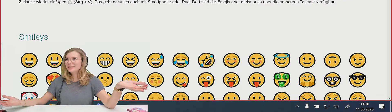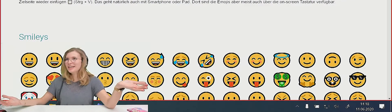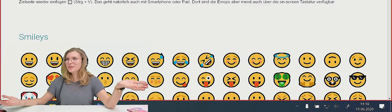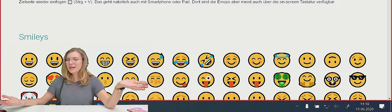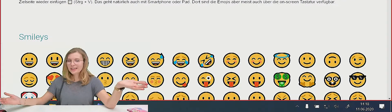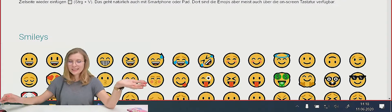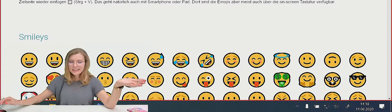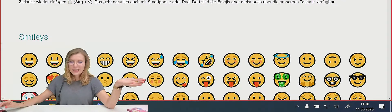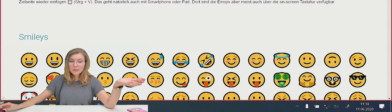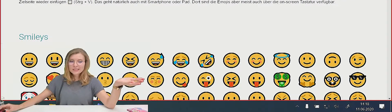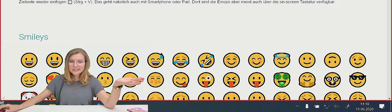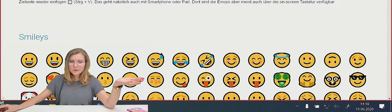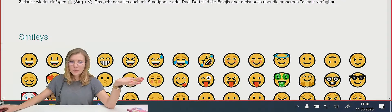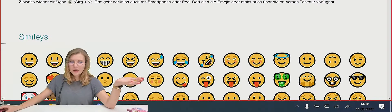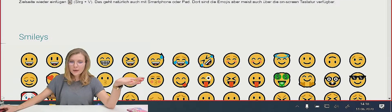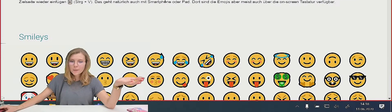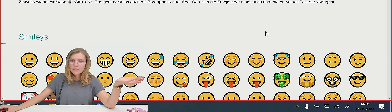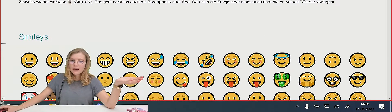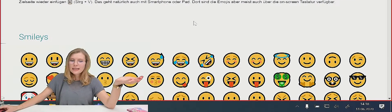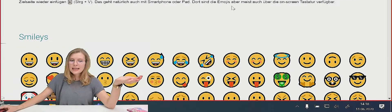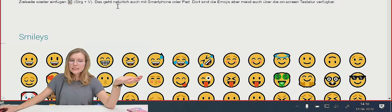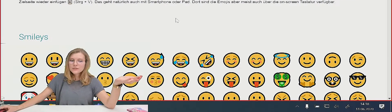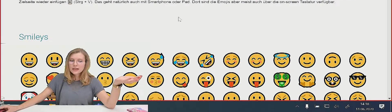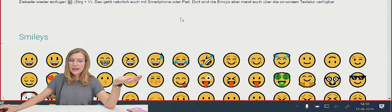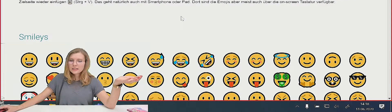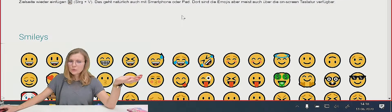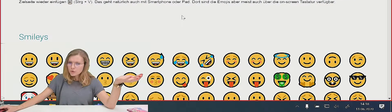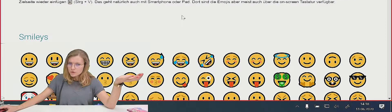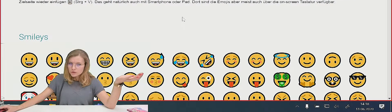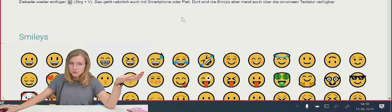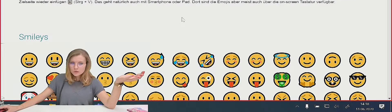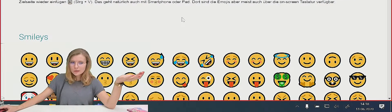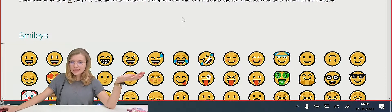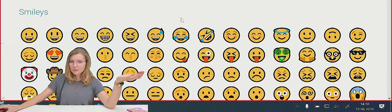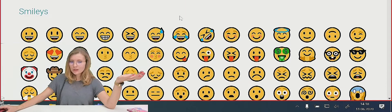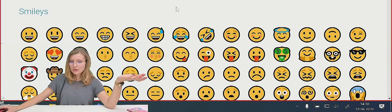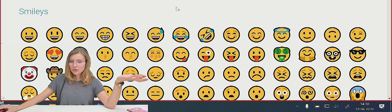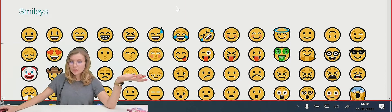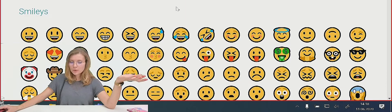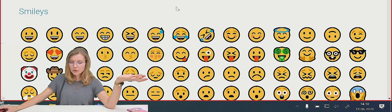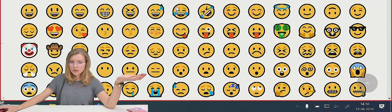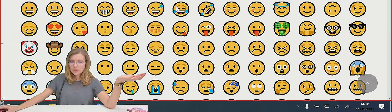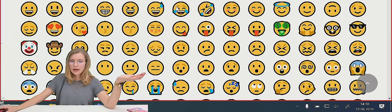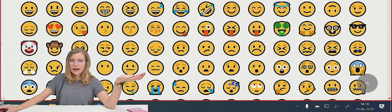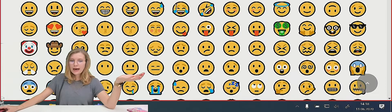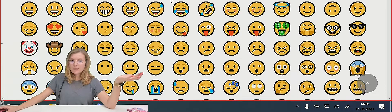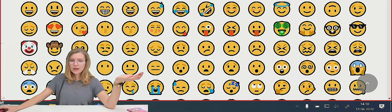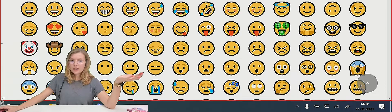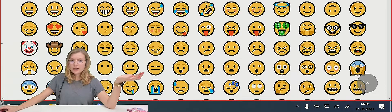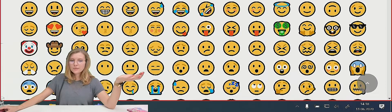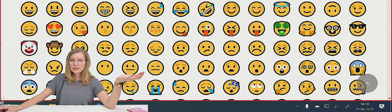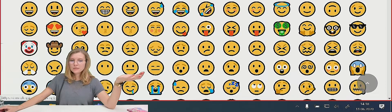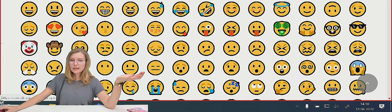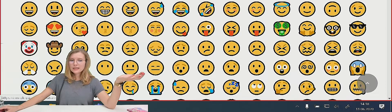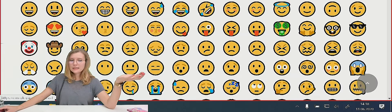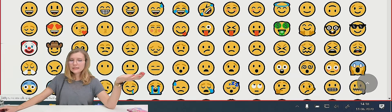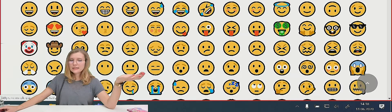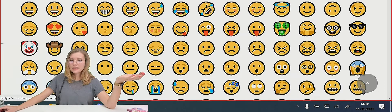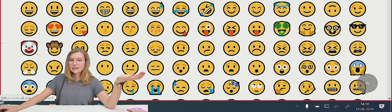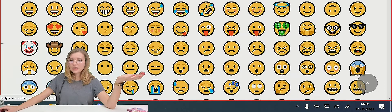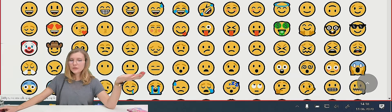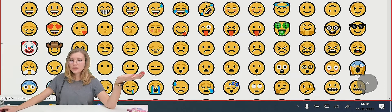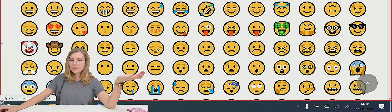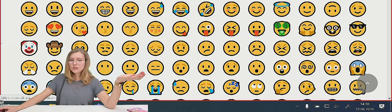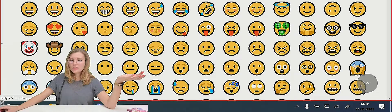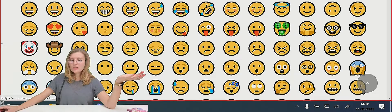nicht von der Bezeichnung her. Kann man sich sehr gut merken. Die hat zwar keine Suchfunktion, zumindest habe ich sie noch nicht gefunden, aber das ist hier